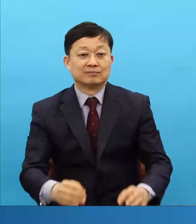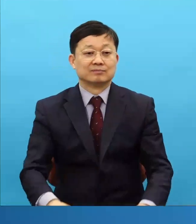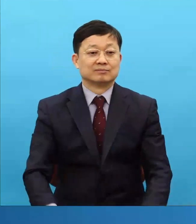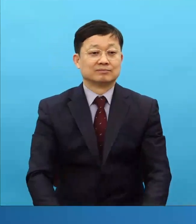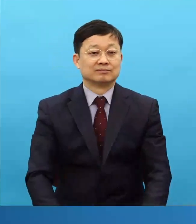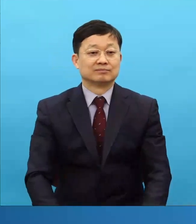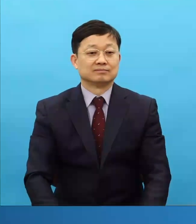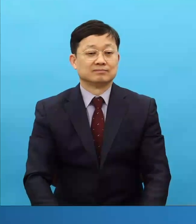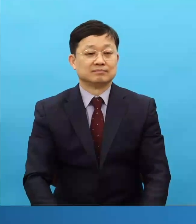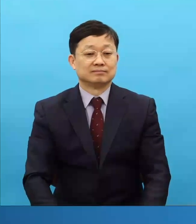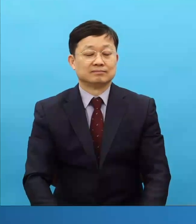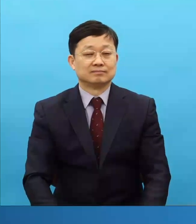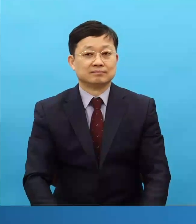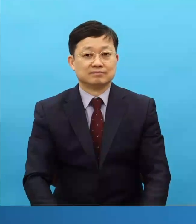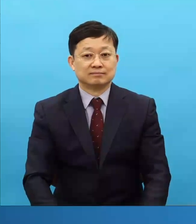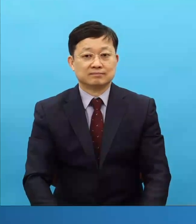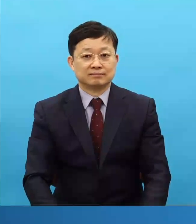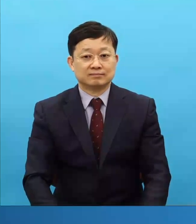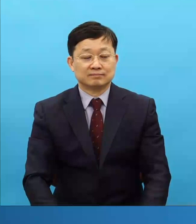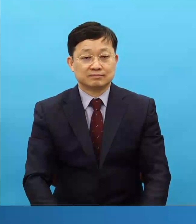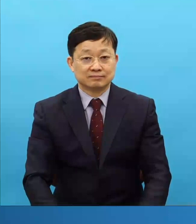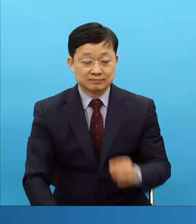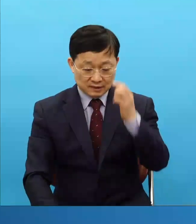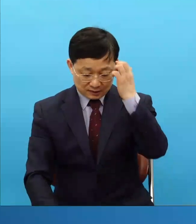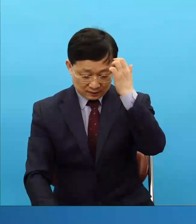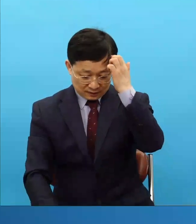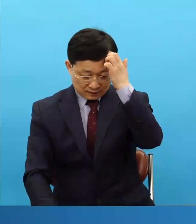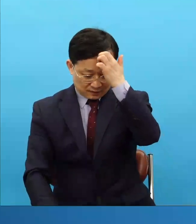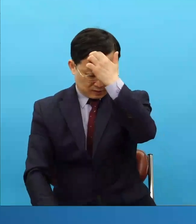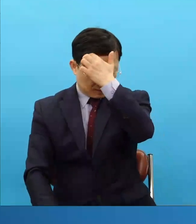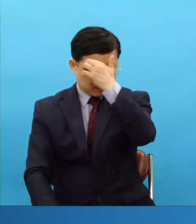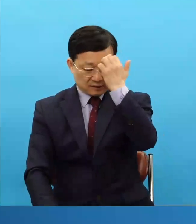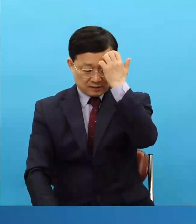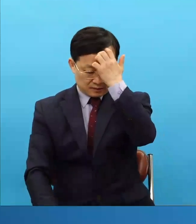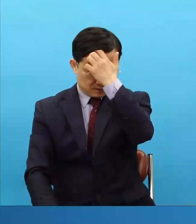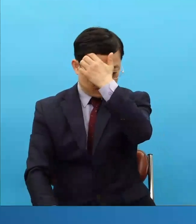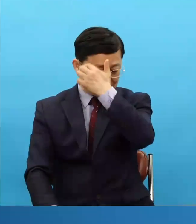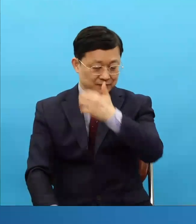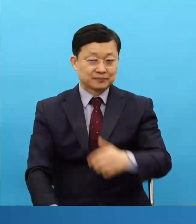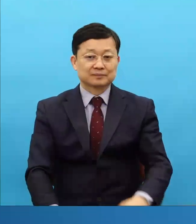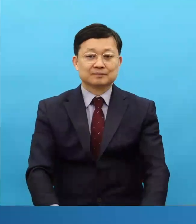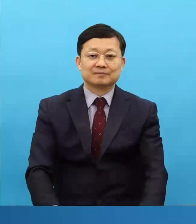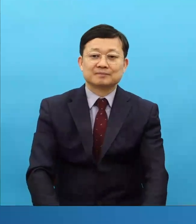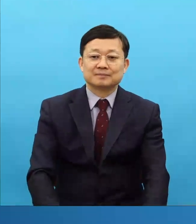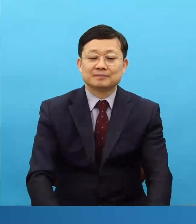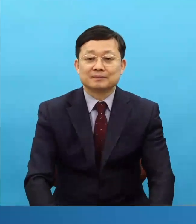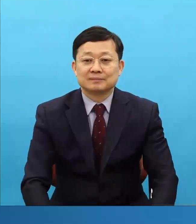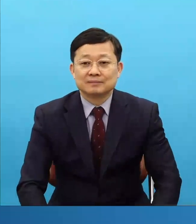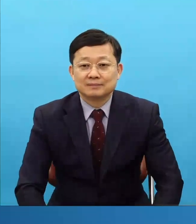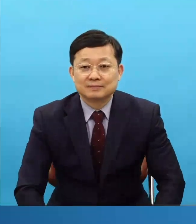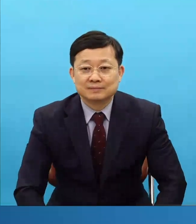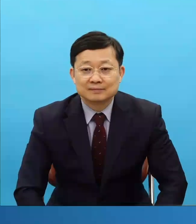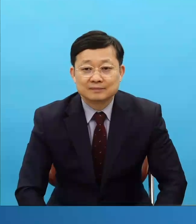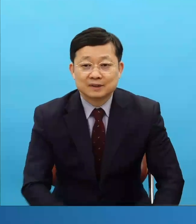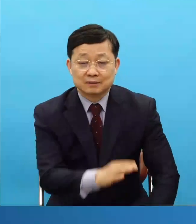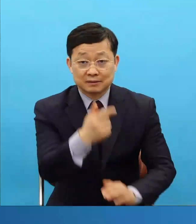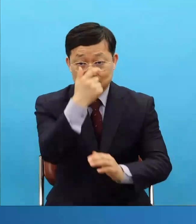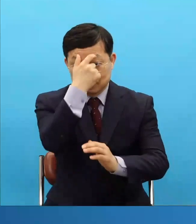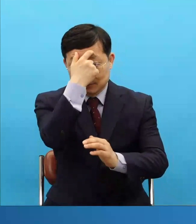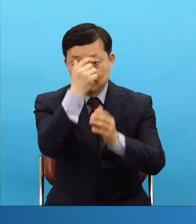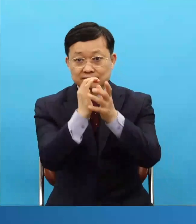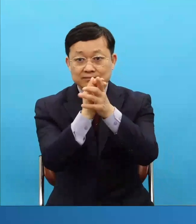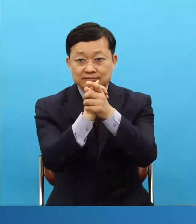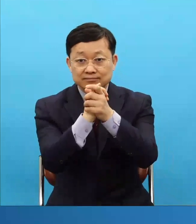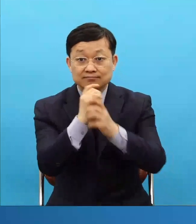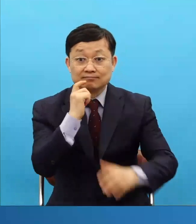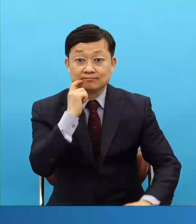schedule will come, 25 hours. 이제 이거는 남는 거고요. 이 기도하고 있으면 시간표가 딱 와요. Eternity is what we leave behind, but if you're praying this prayer,